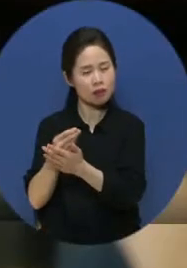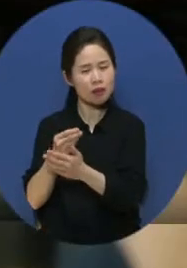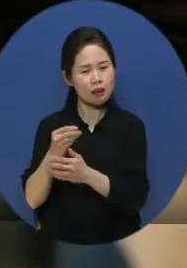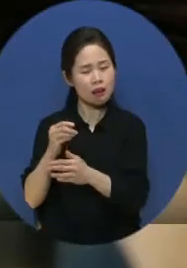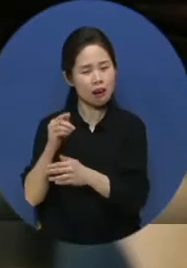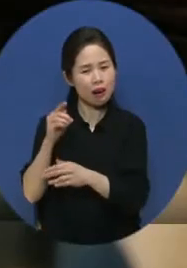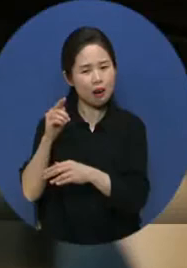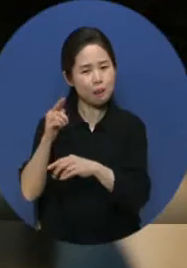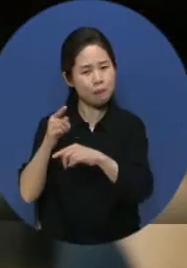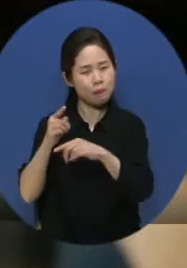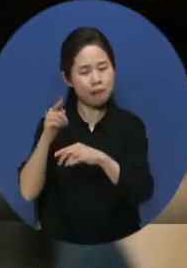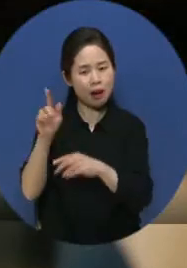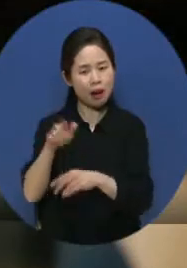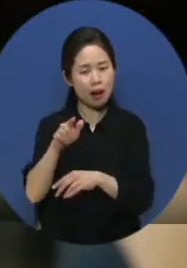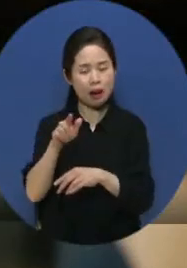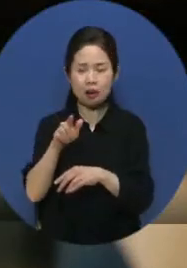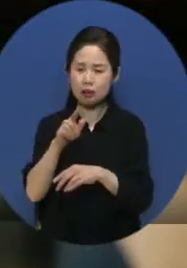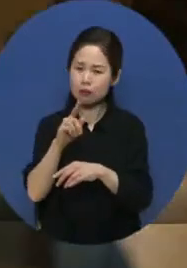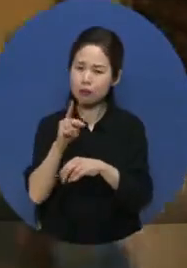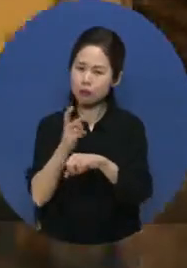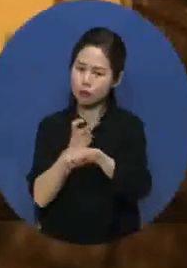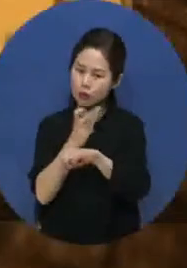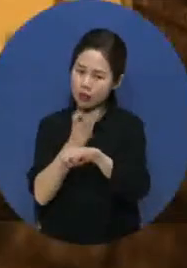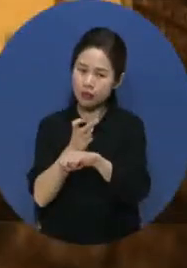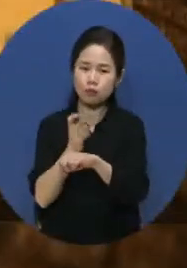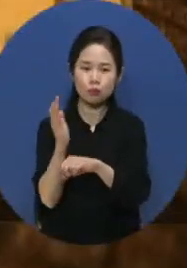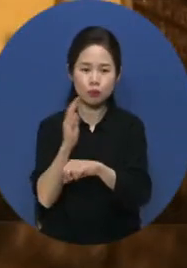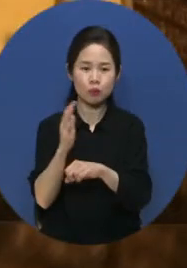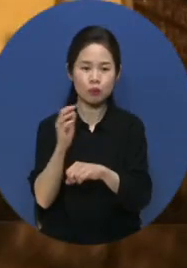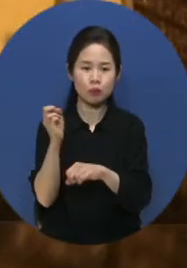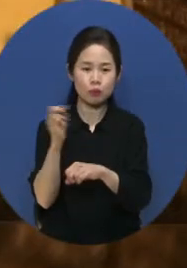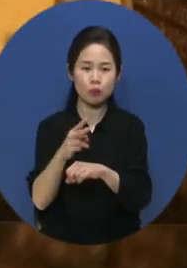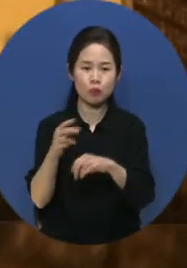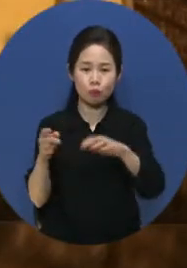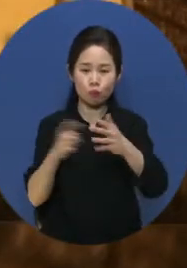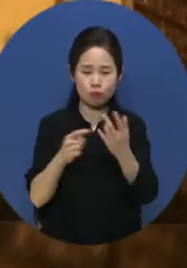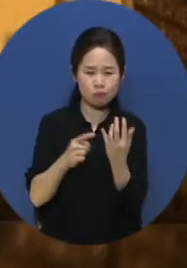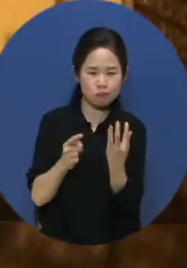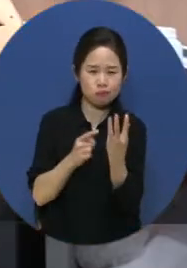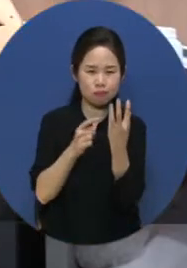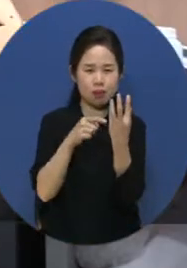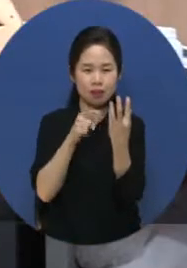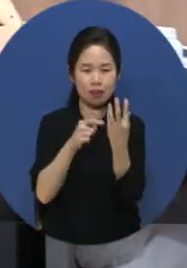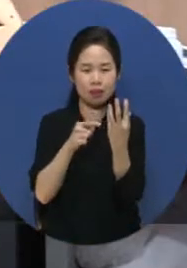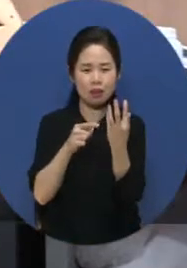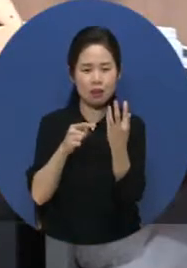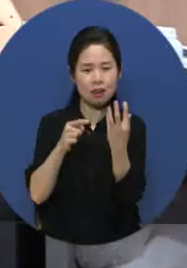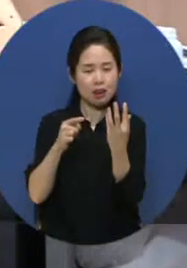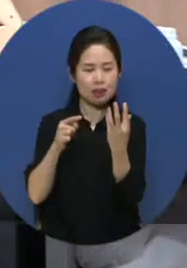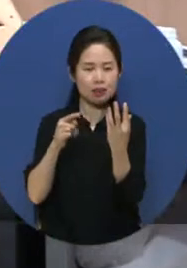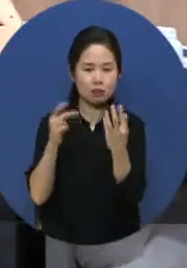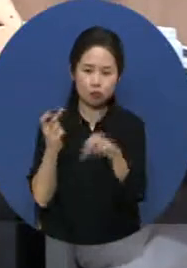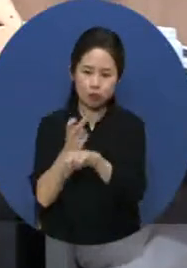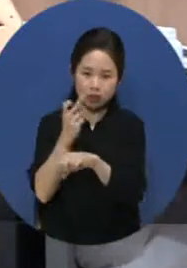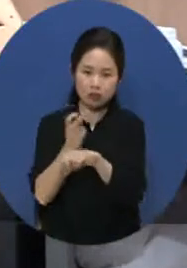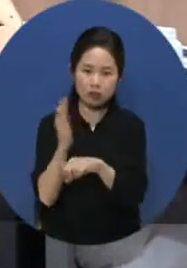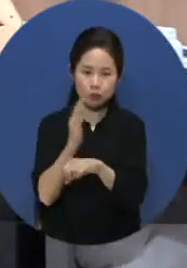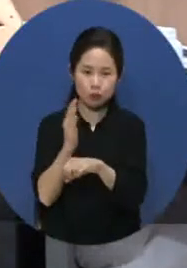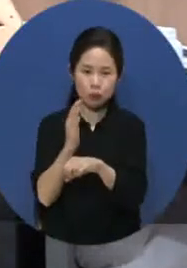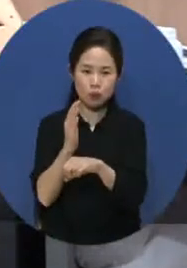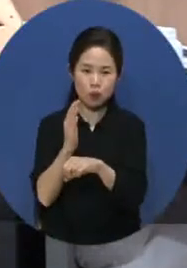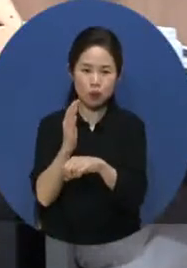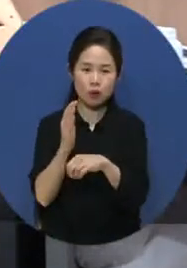다음에는 프린터로 뽑는데 길게는 하루, 적게는 이제 또 다른 반나절이 걸리는 거죠. 그러면 대략적으로 하루 정도의